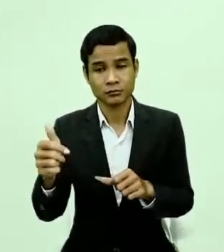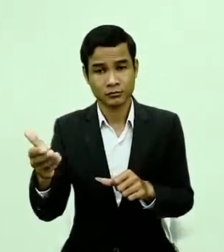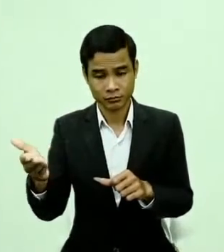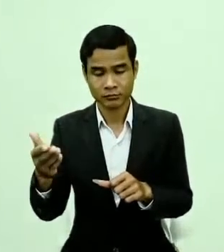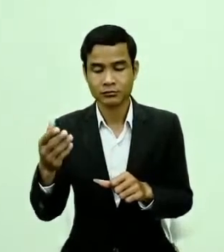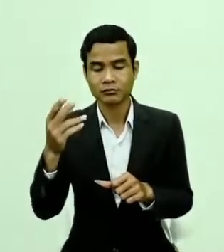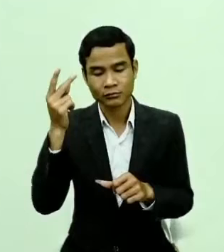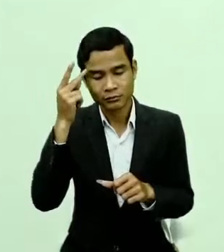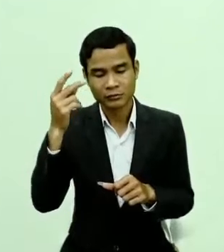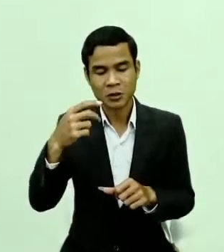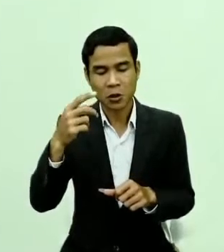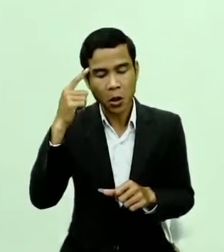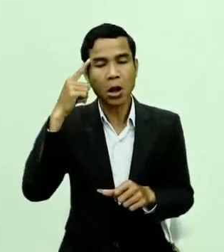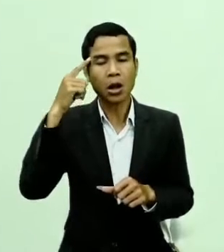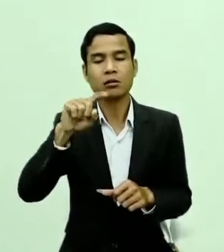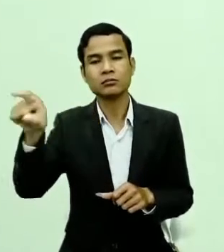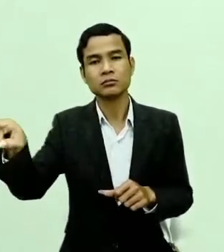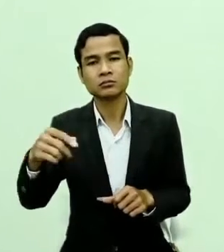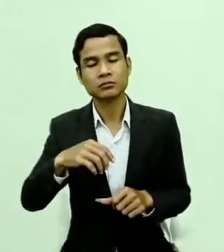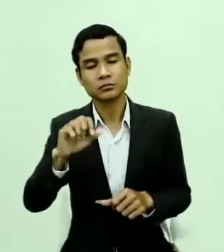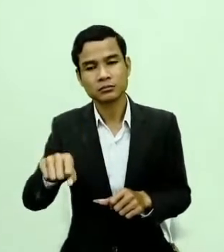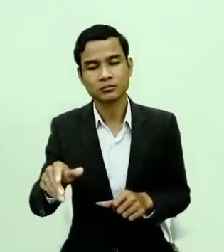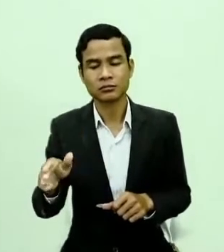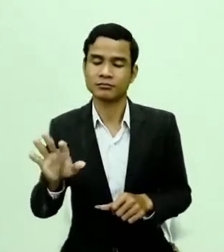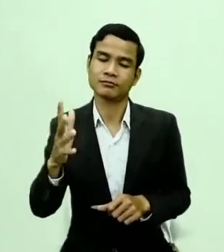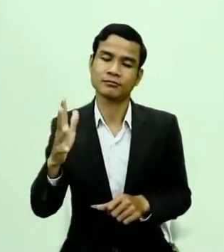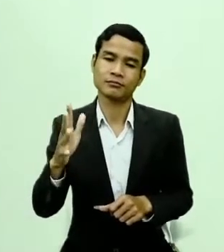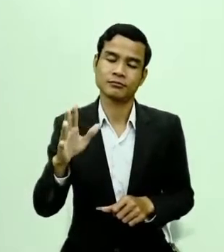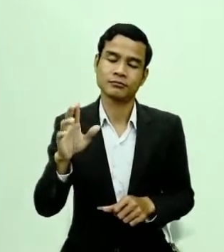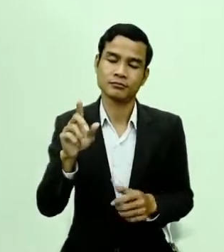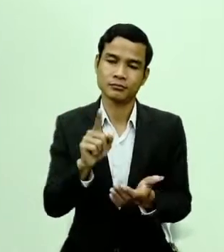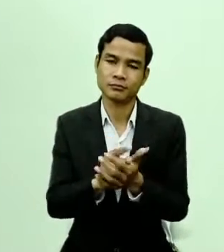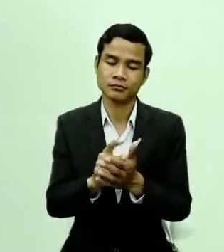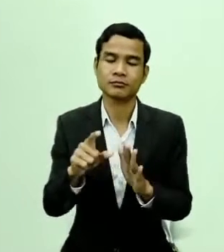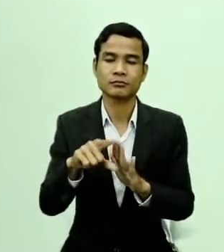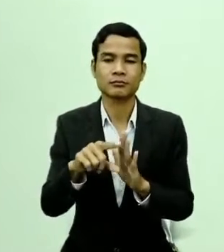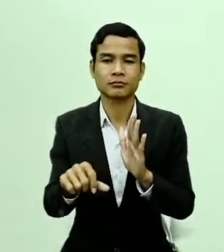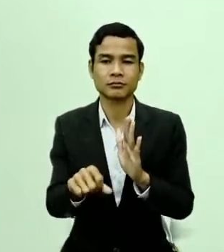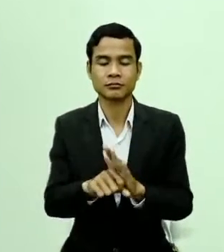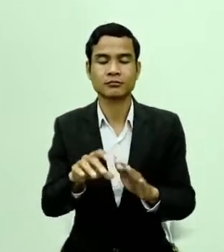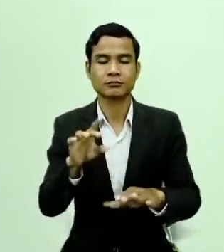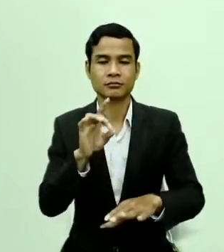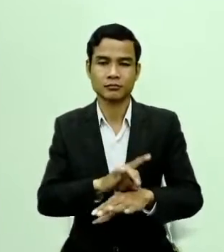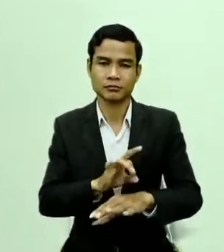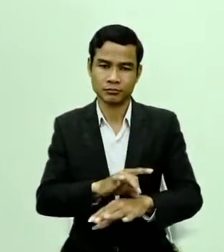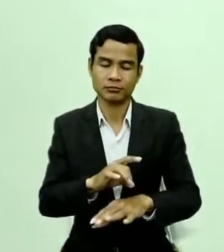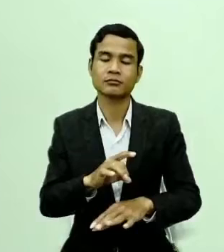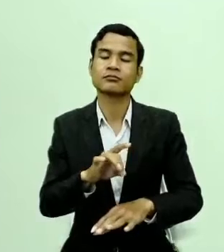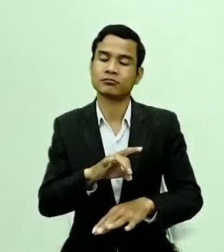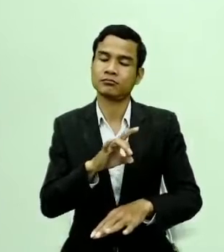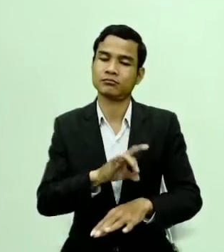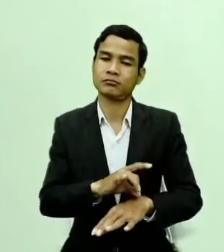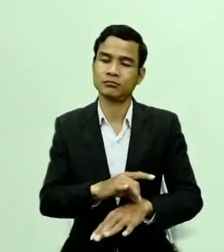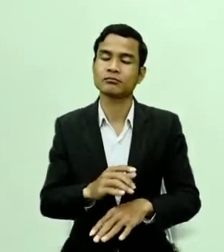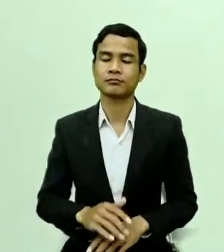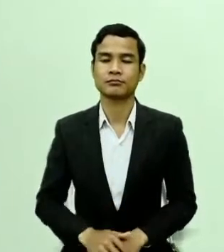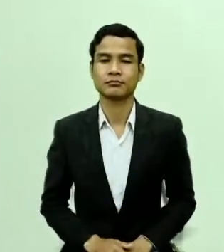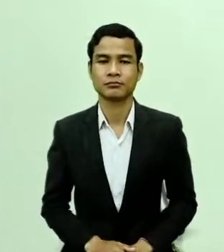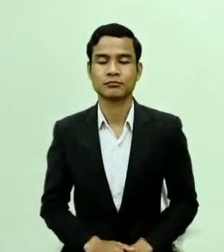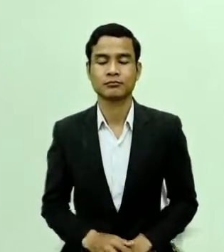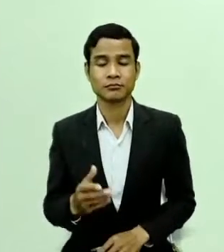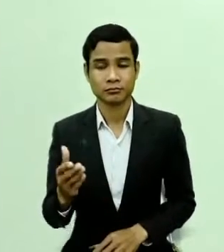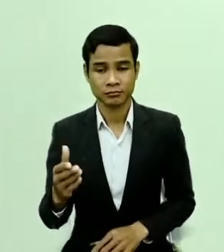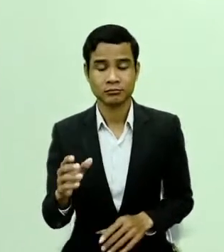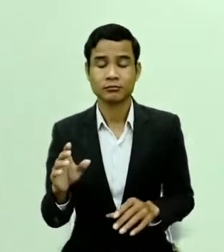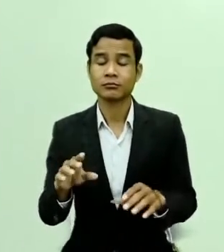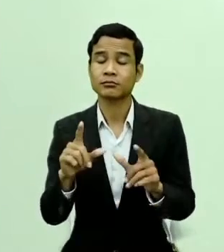nó khơi phiên tâm phiên ba nè chà ở đây dưng từ cầm nọt nữ p về lia tiền dưng